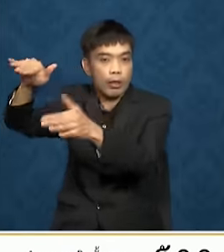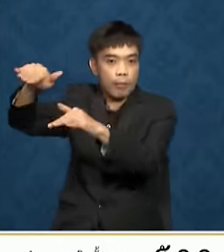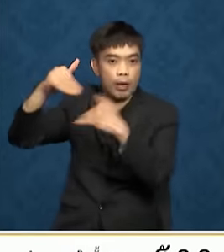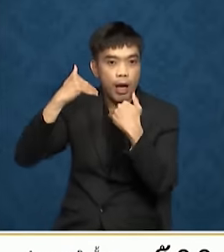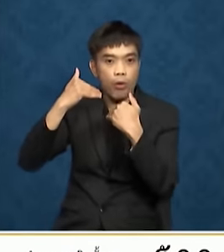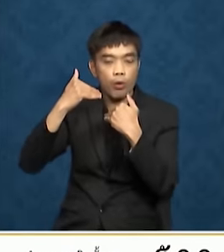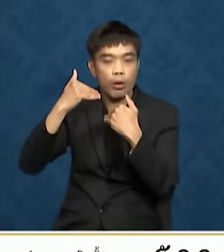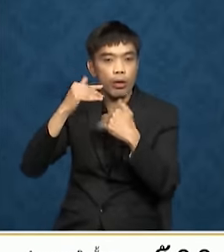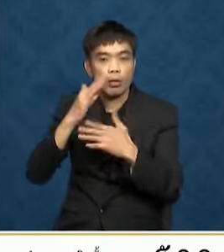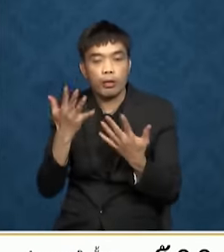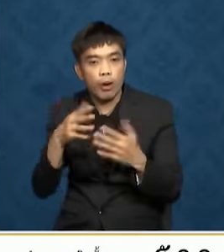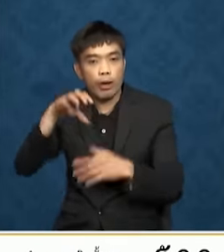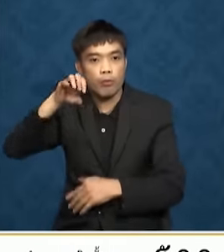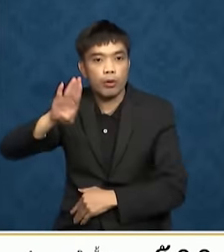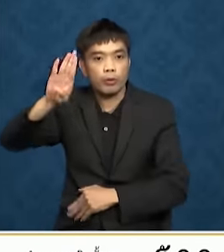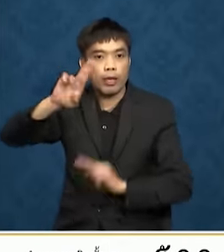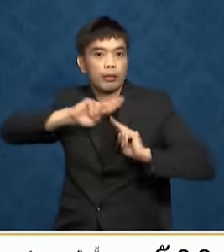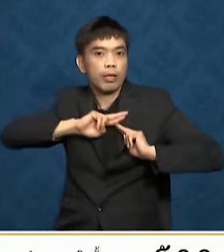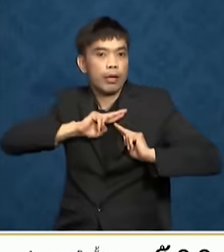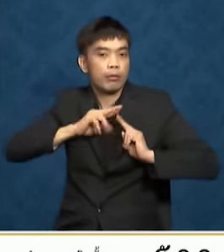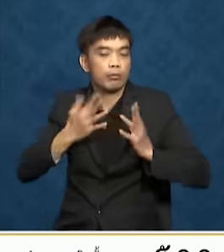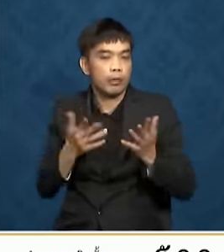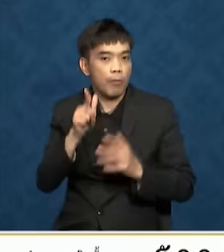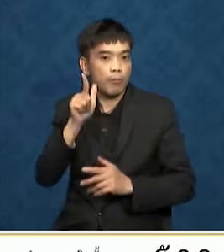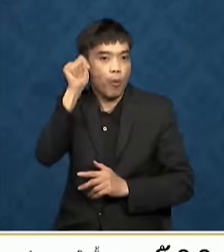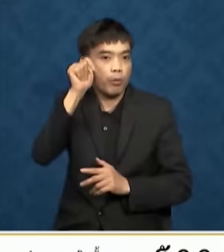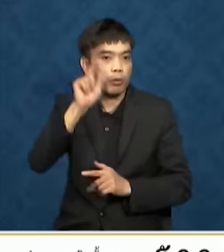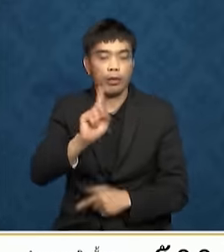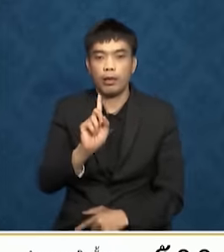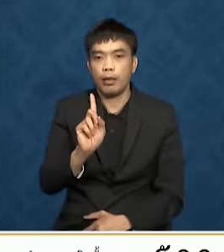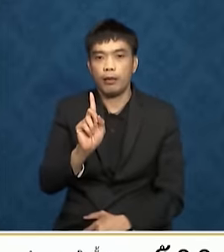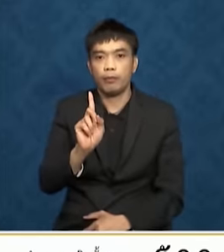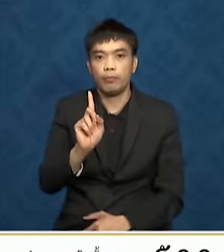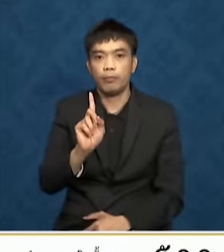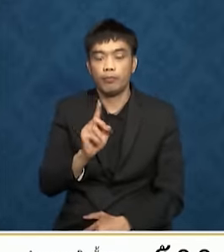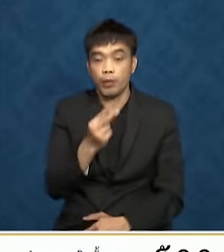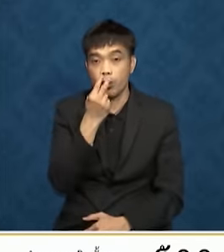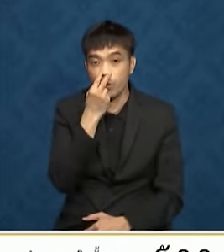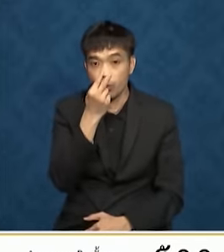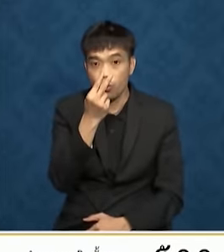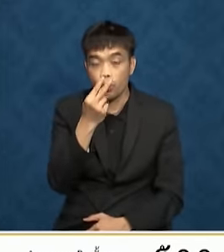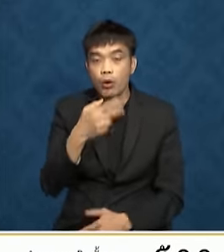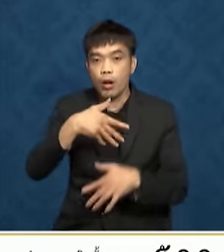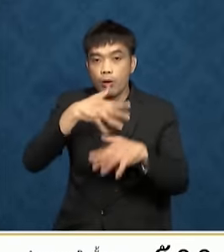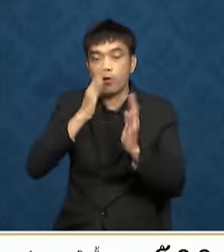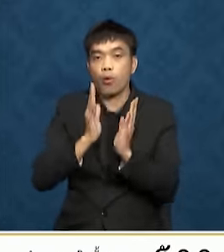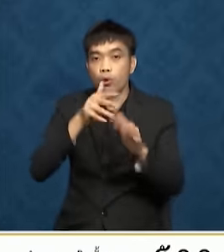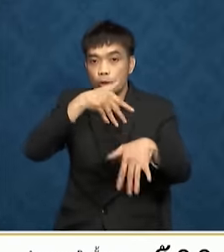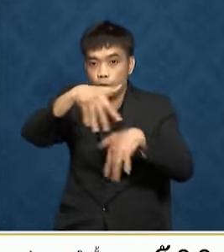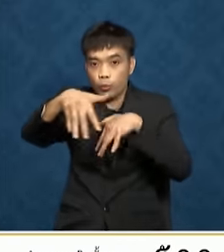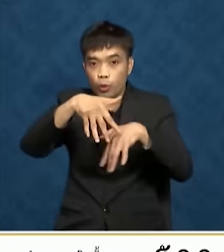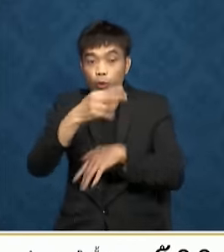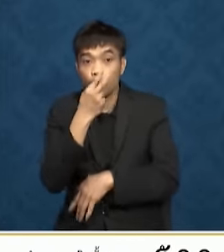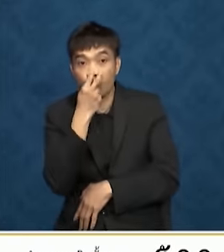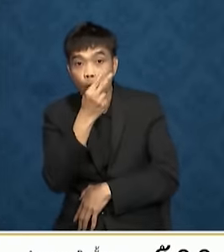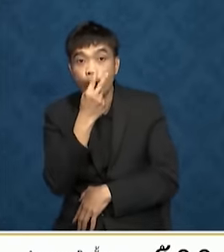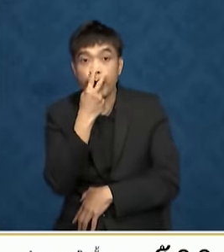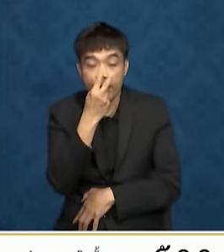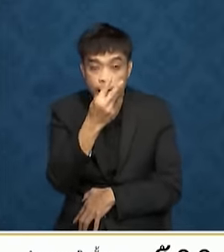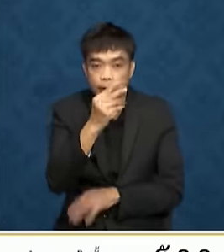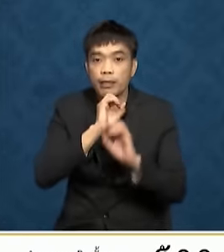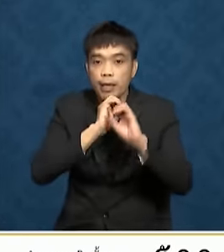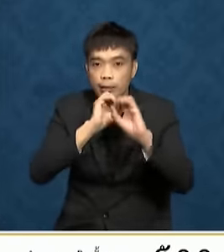แค่การบริโภคของเอกชนเพียงอย่างเดียวนะครับมันคือถ้าจะถ้าท่านประธานเห็นประชาชนเห็นอยู่ก็จะเห็นว่าบริโภคหรือว่าตัว